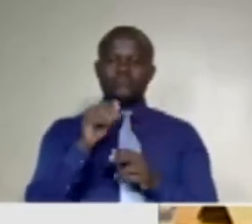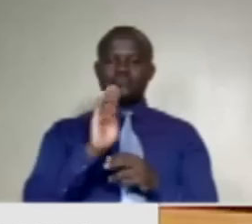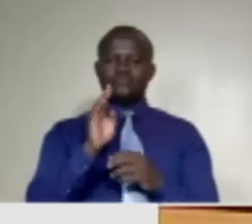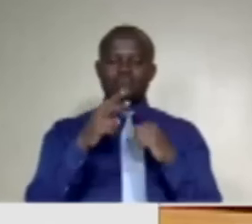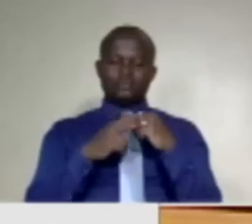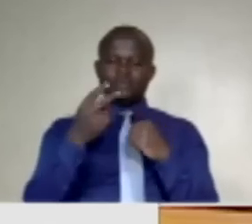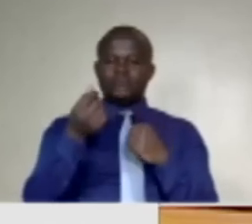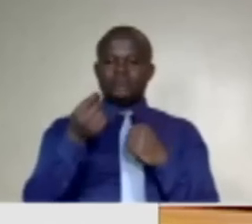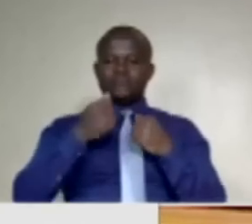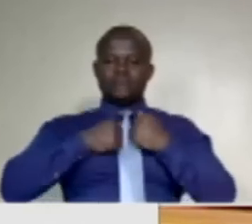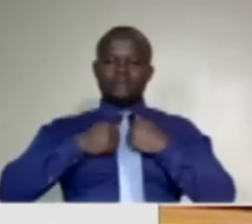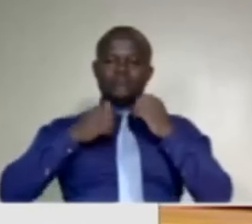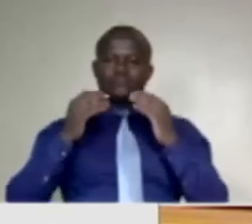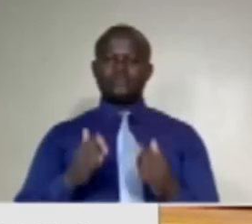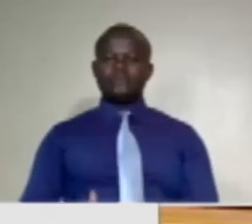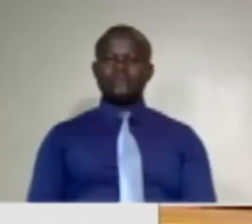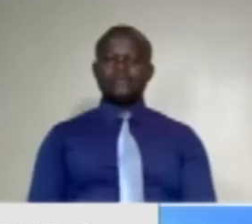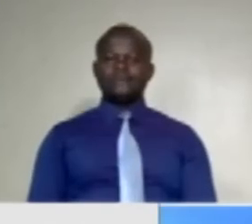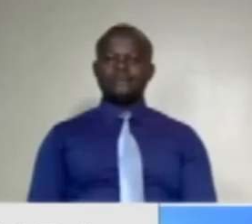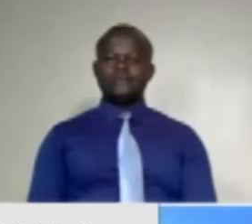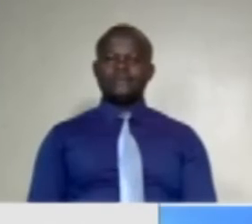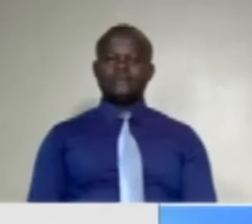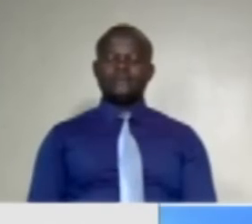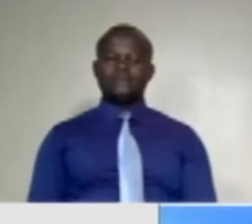7 z'amafaranga y'u Rwanda.